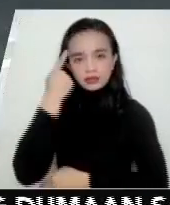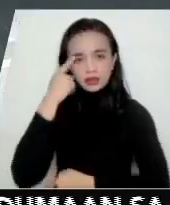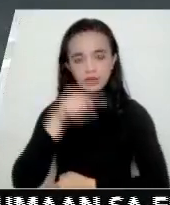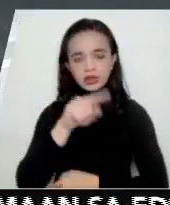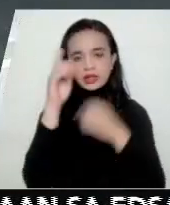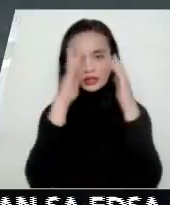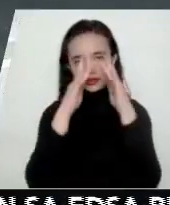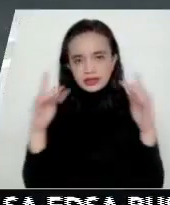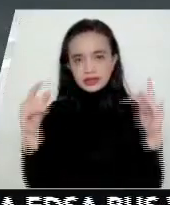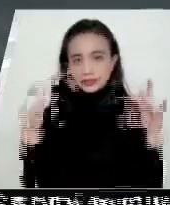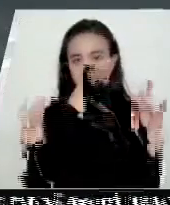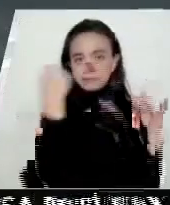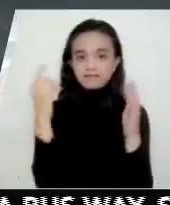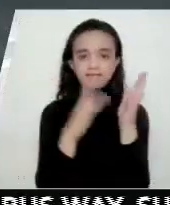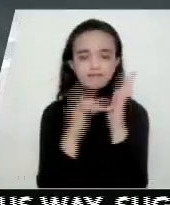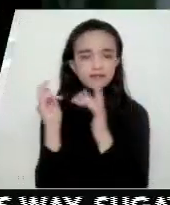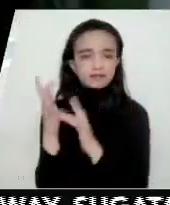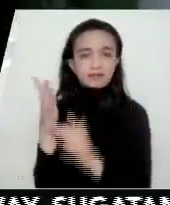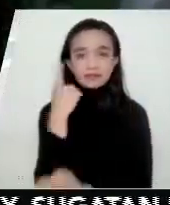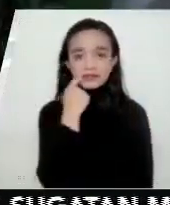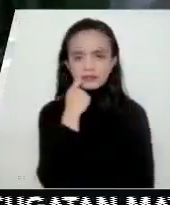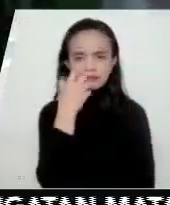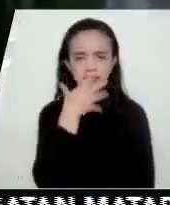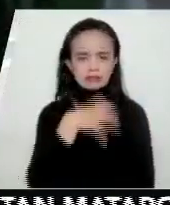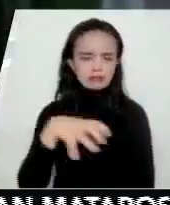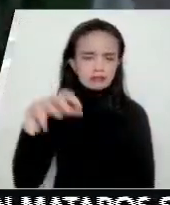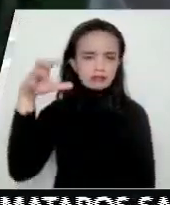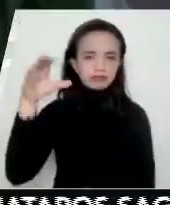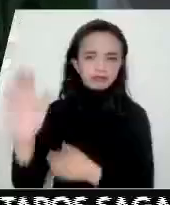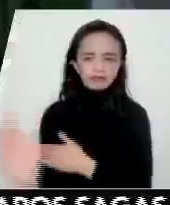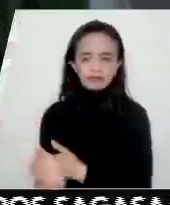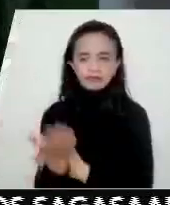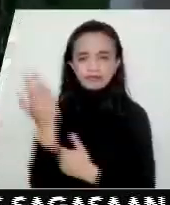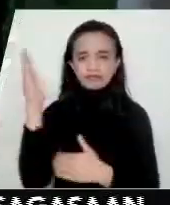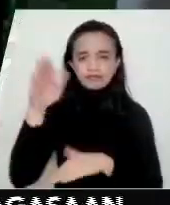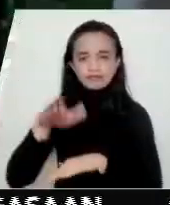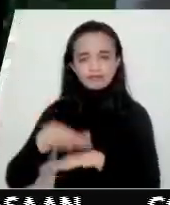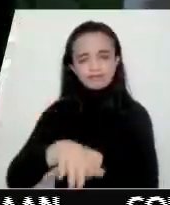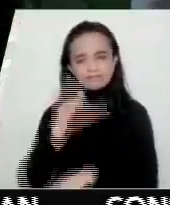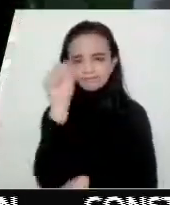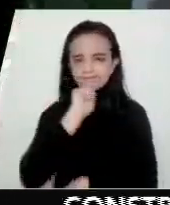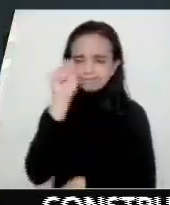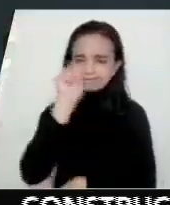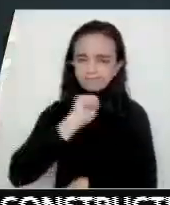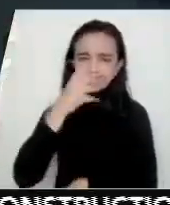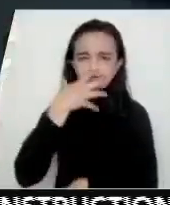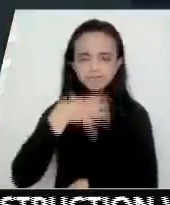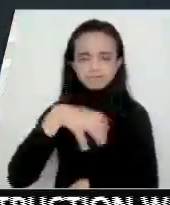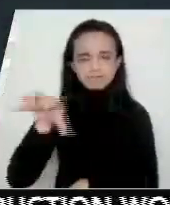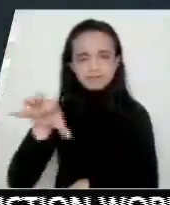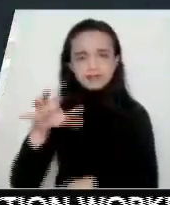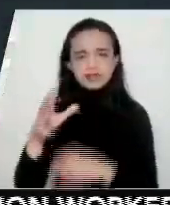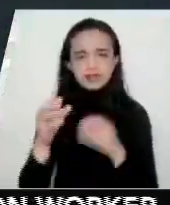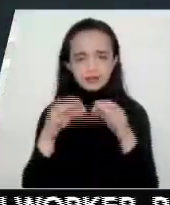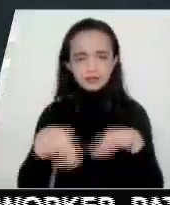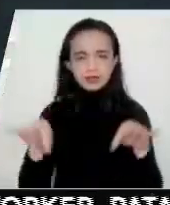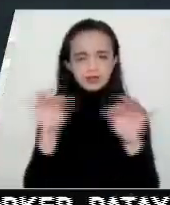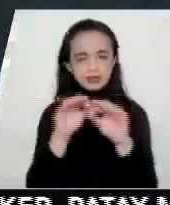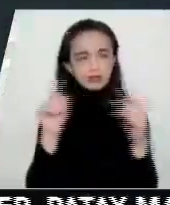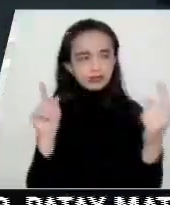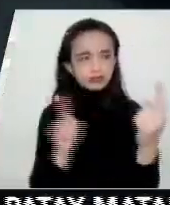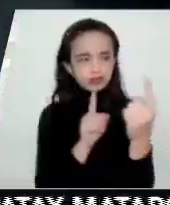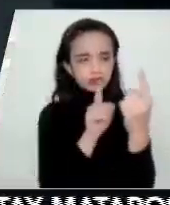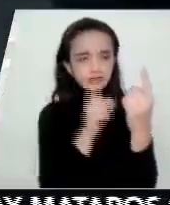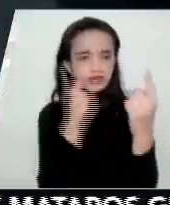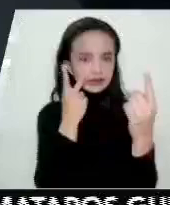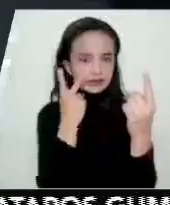Nazareno. At kahit kanina po tirikang araw sa maghapon, tiniis ng mga deboto ang init ng panahon para lang makalapit sa Poon. Si